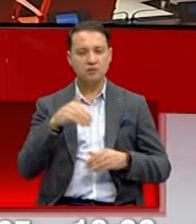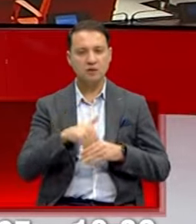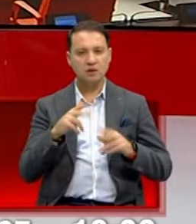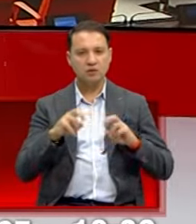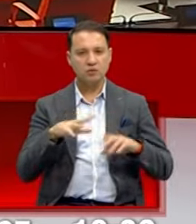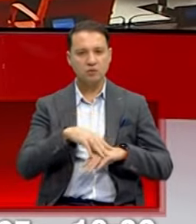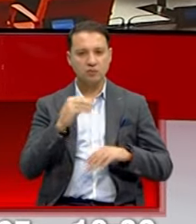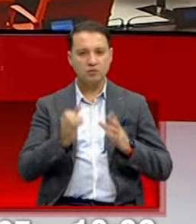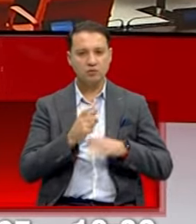Araştırma Komisyonu kuruldu.